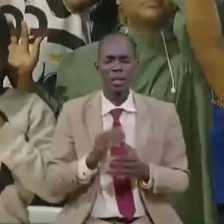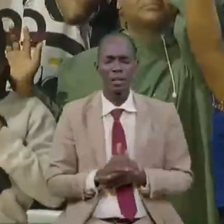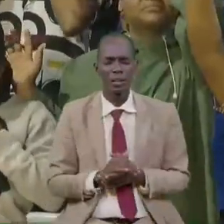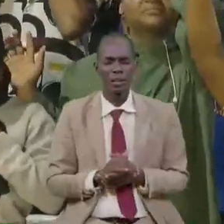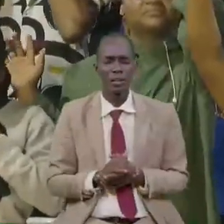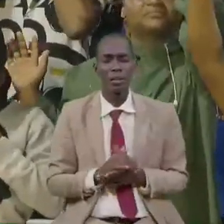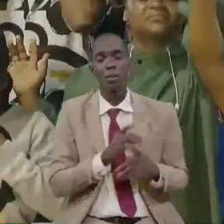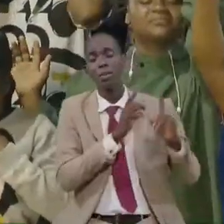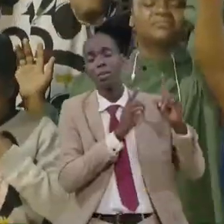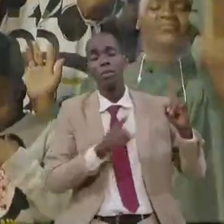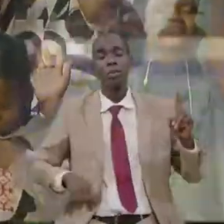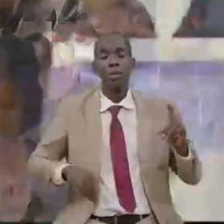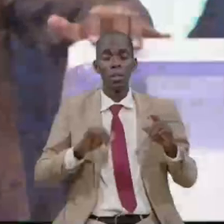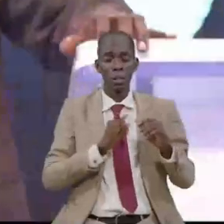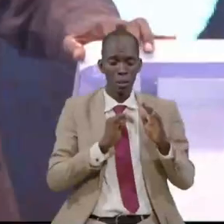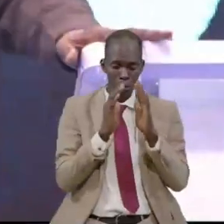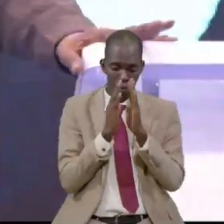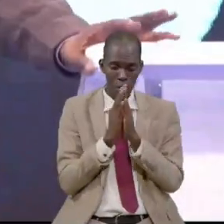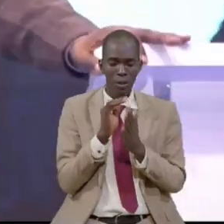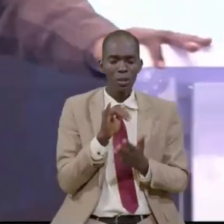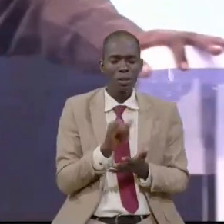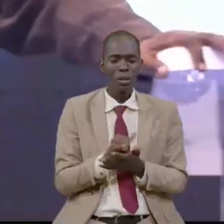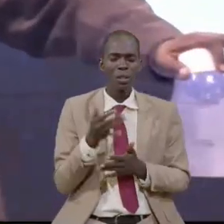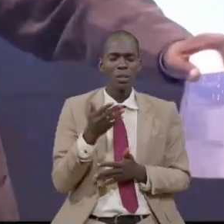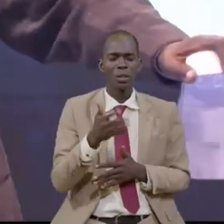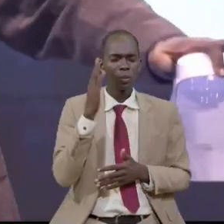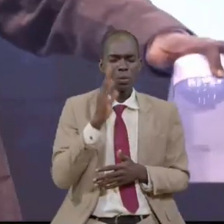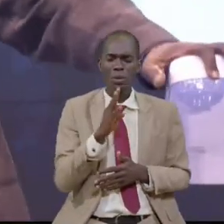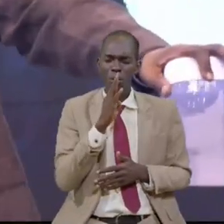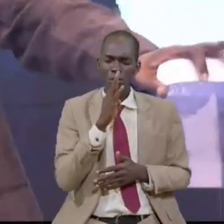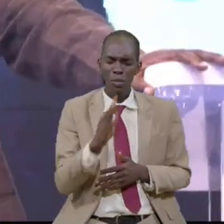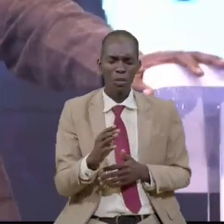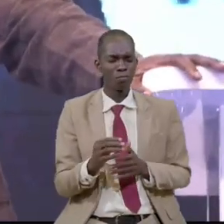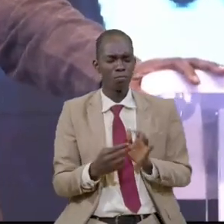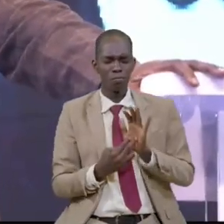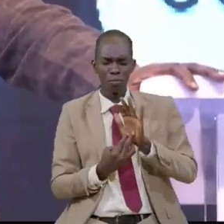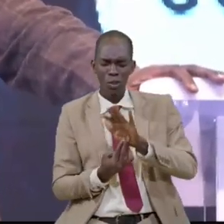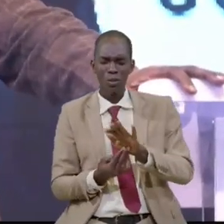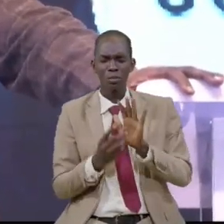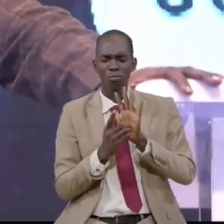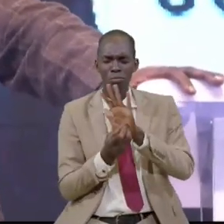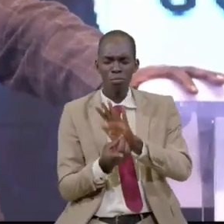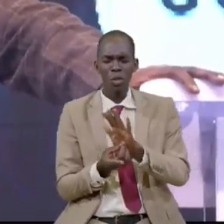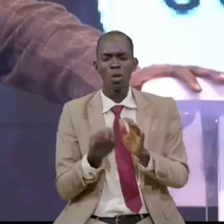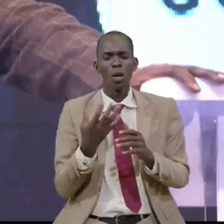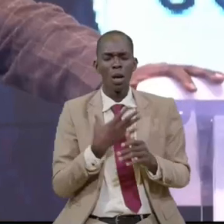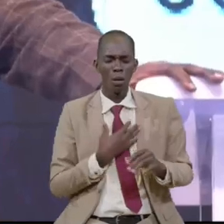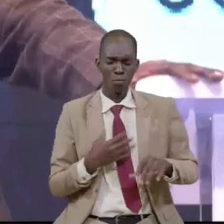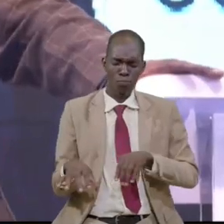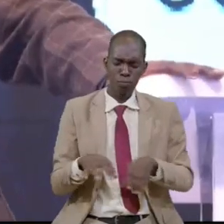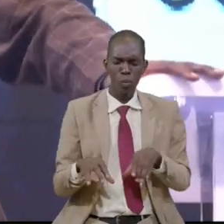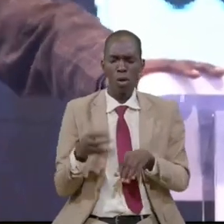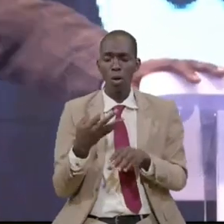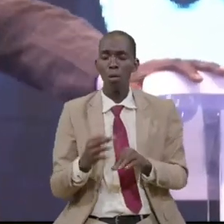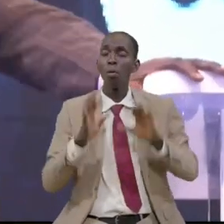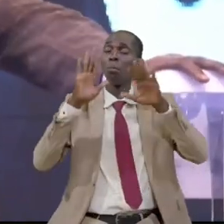Seigneur, je prie qu'il y ait la manifestation, la démonstration, l'accomplissement de miracles, de